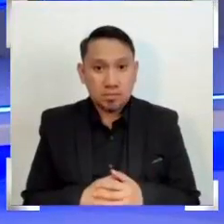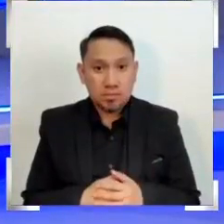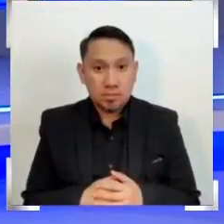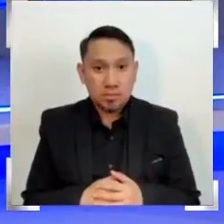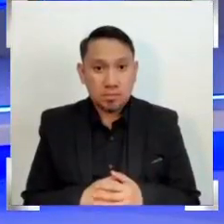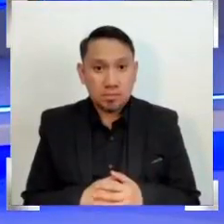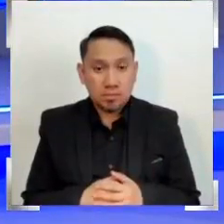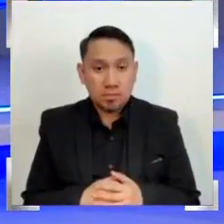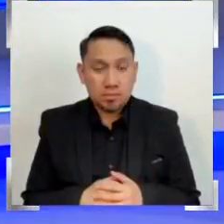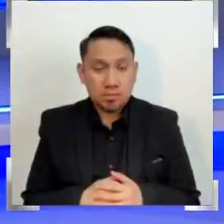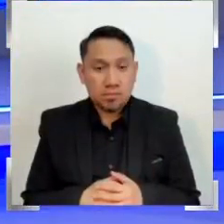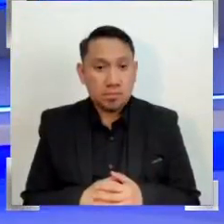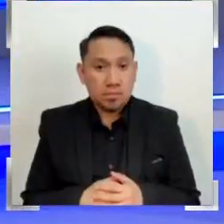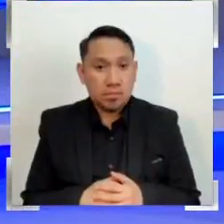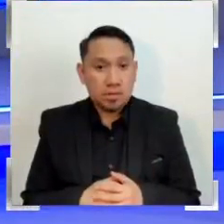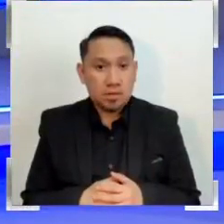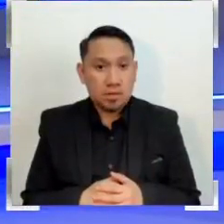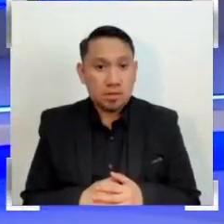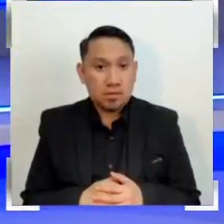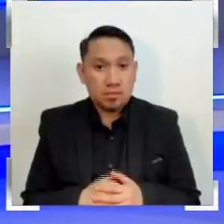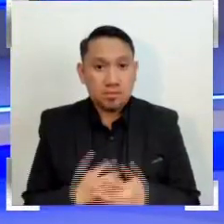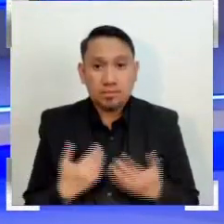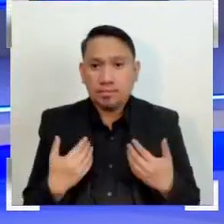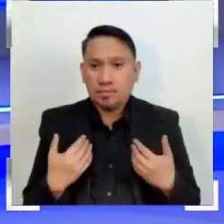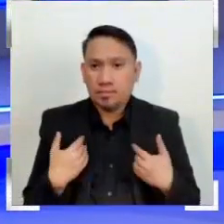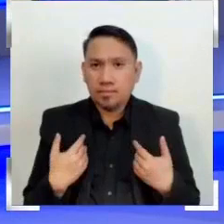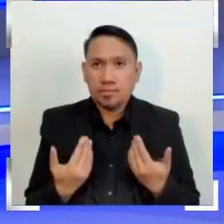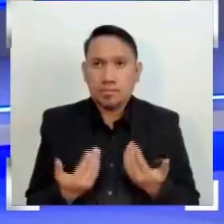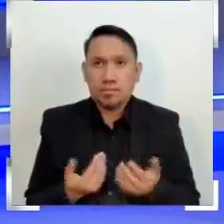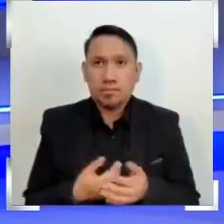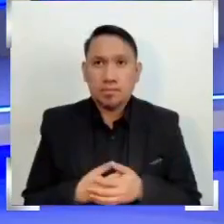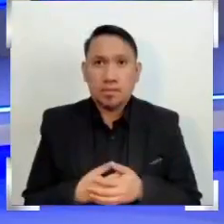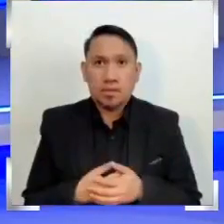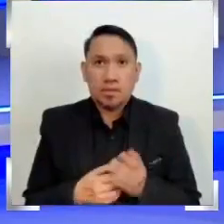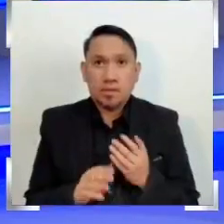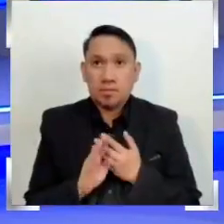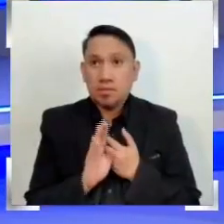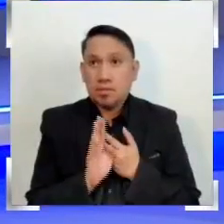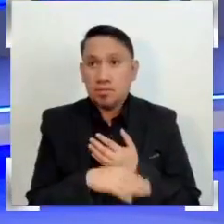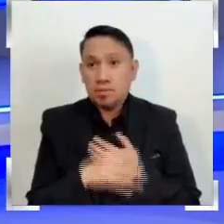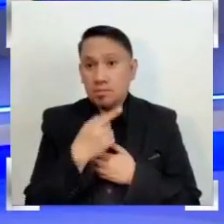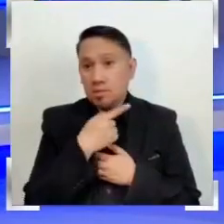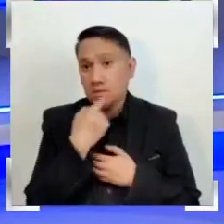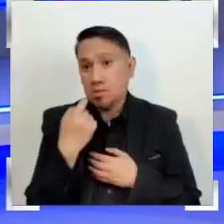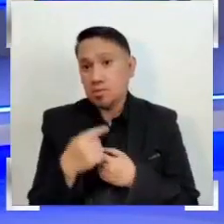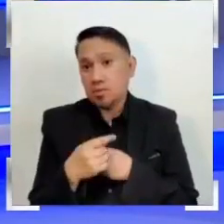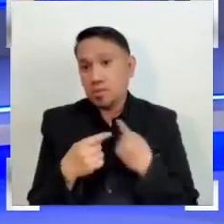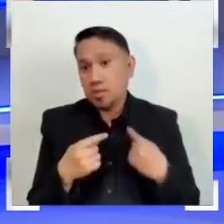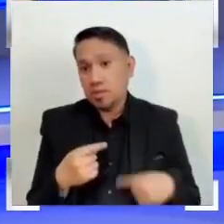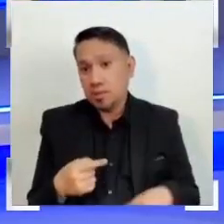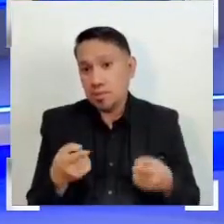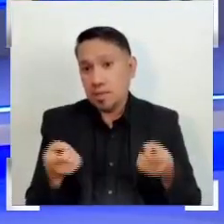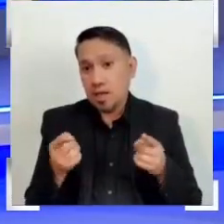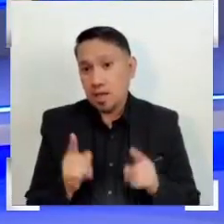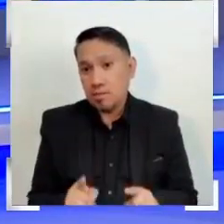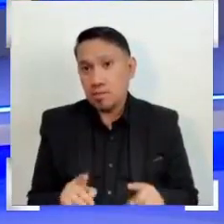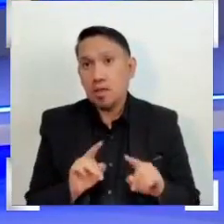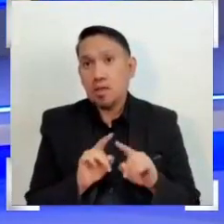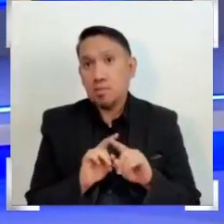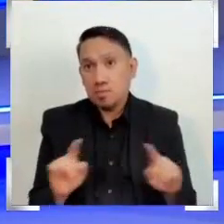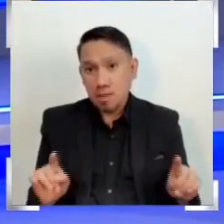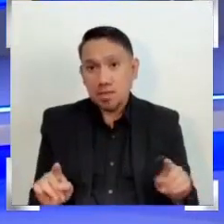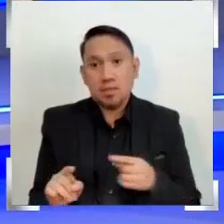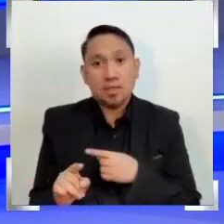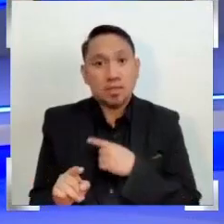Napilitang bumalik ang barko. Lula ng atin ito koalisyon dahil din sa pangaharang ng China. Pero hindi pa rin sila tinantana ng China Coast